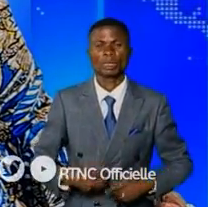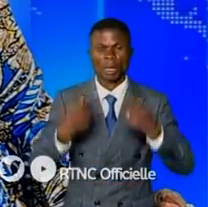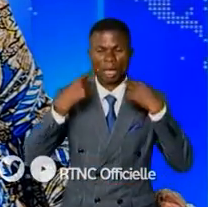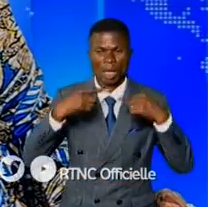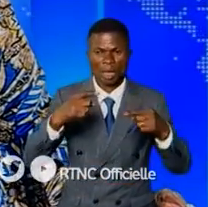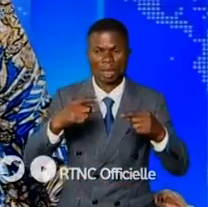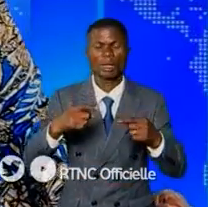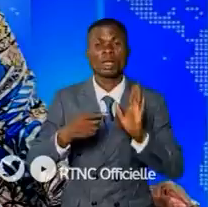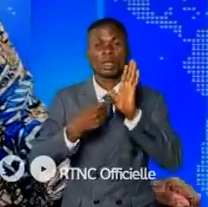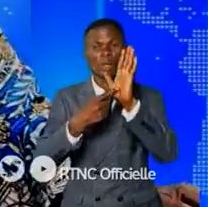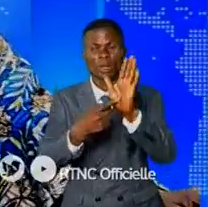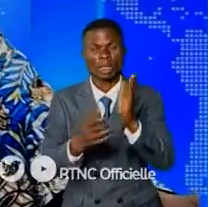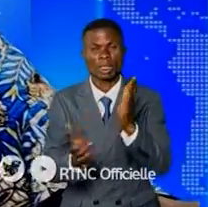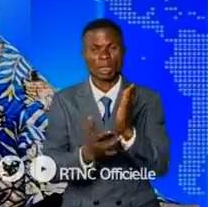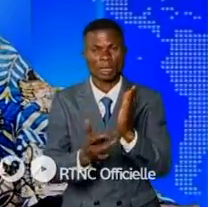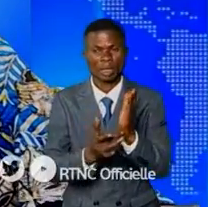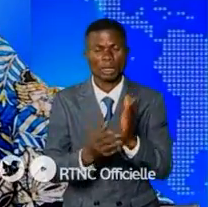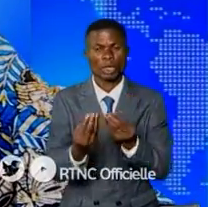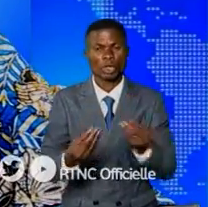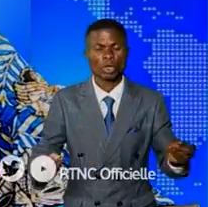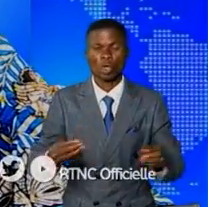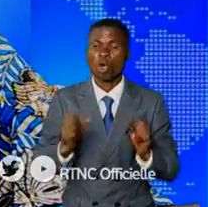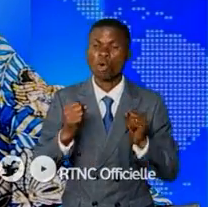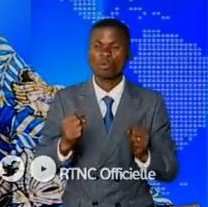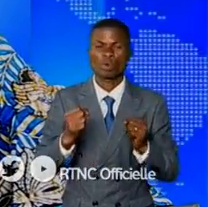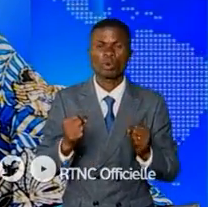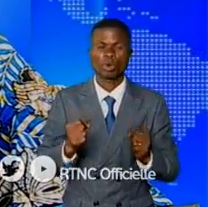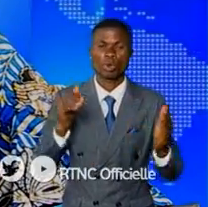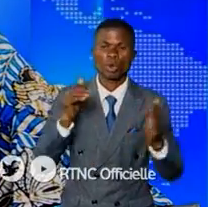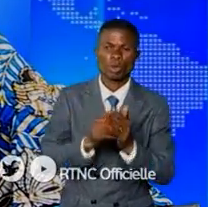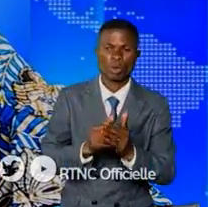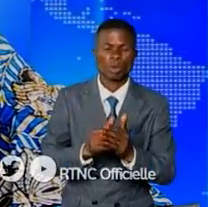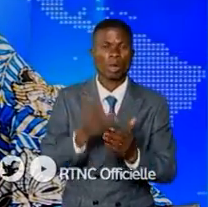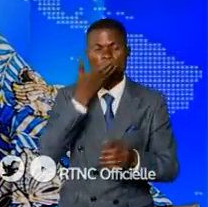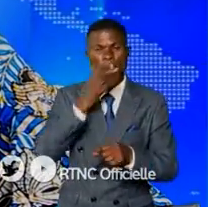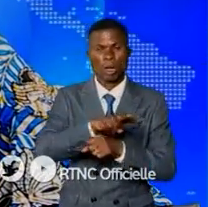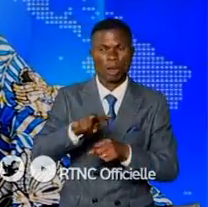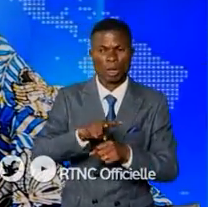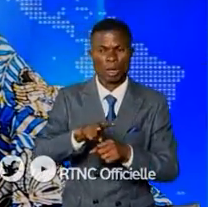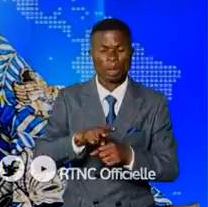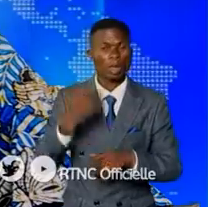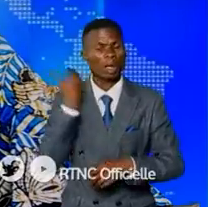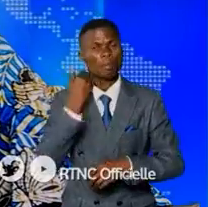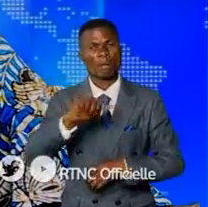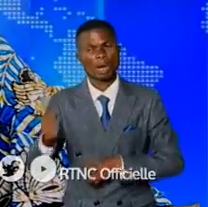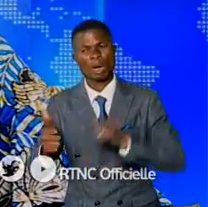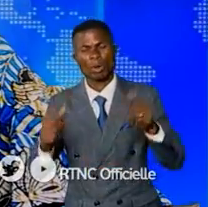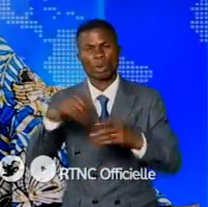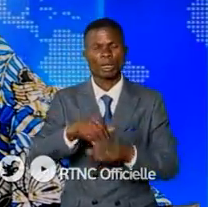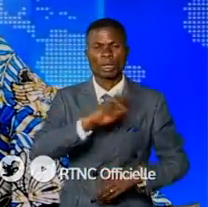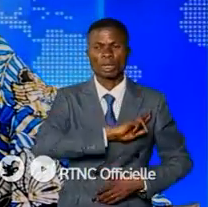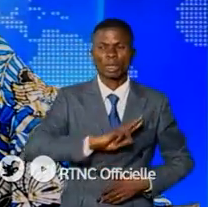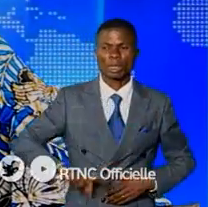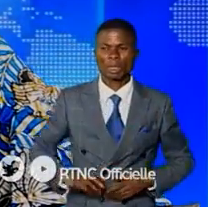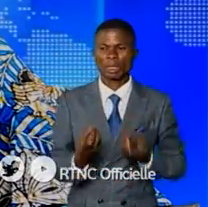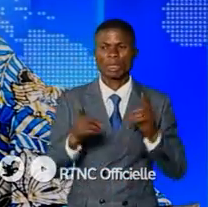ceci, proposer de stratégies et pistes pour lutter efficacement contre le coronavirus et les épidémies en République démocratique